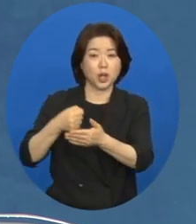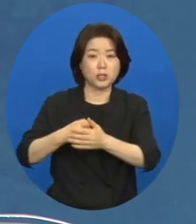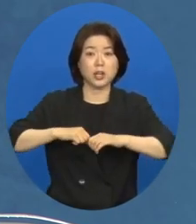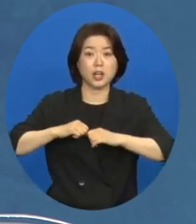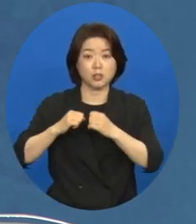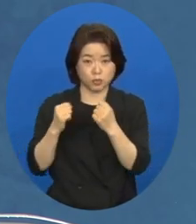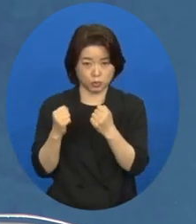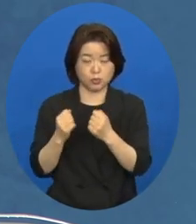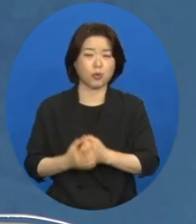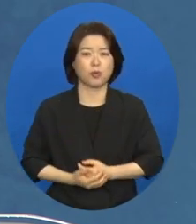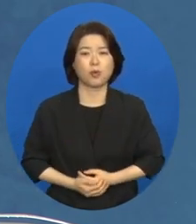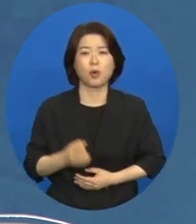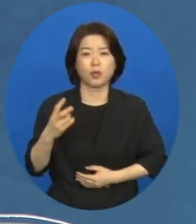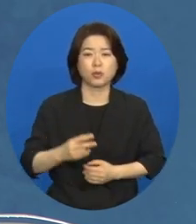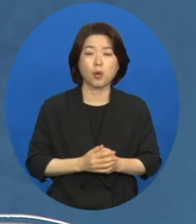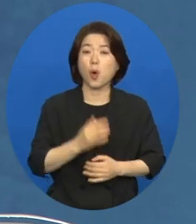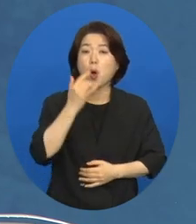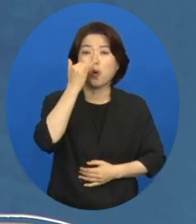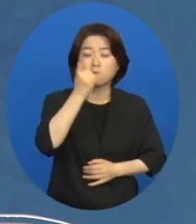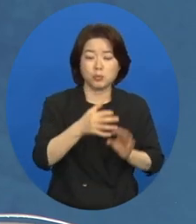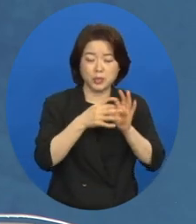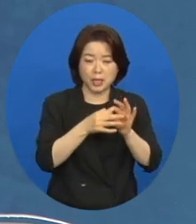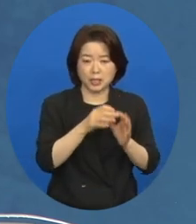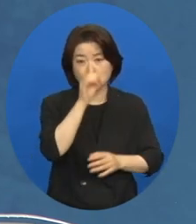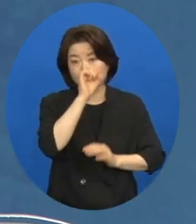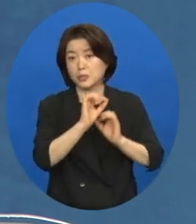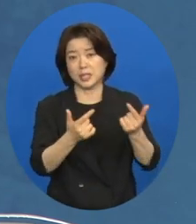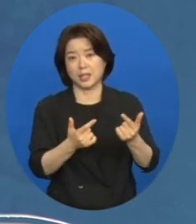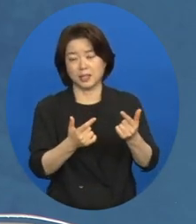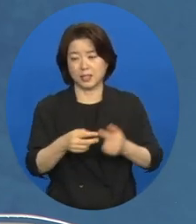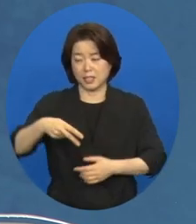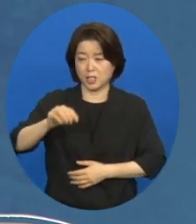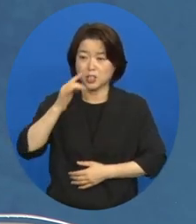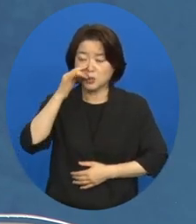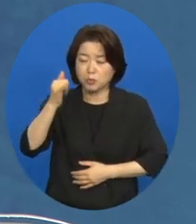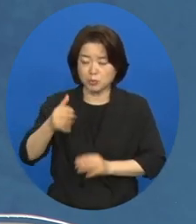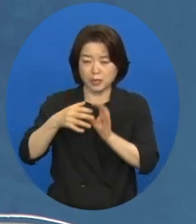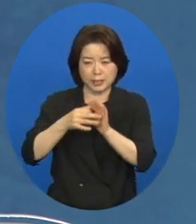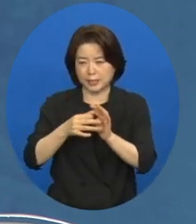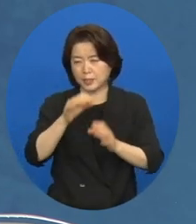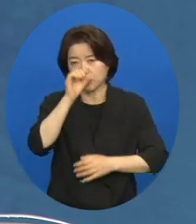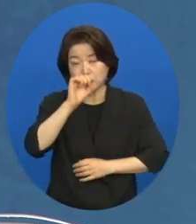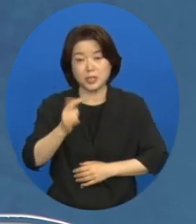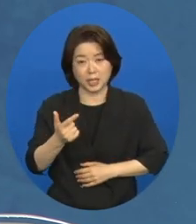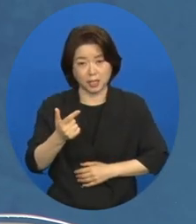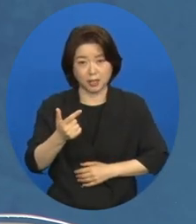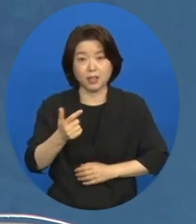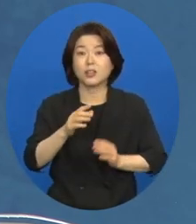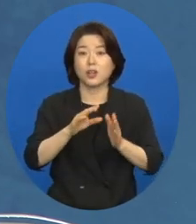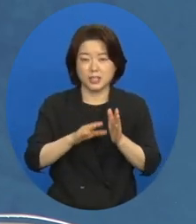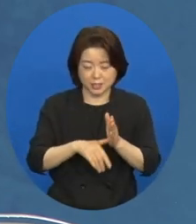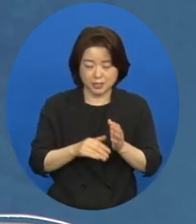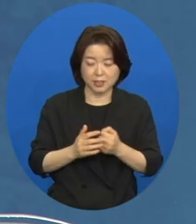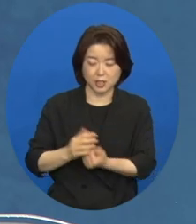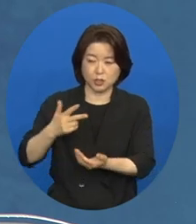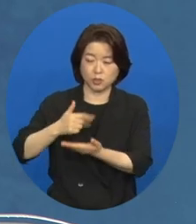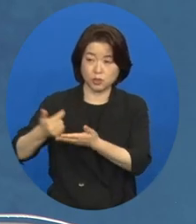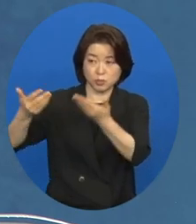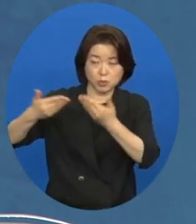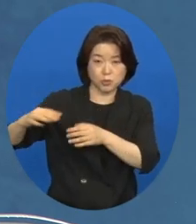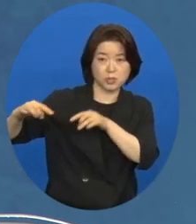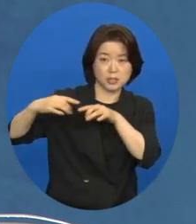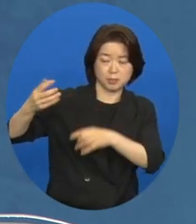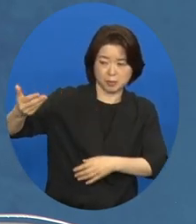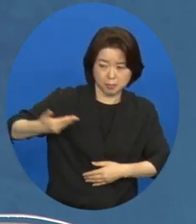또 부모님과 관계가 좋지 않아서 시부모님과 관계가 어렵지만 주님이 주시는 마음에